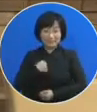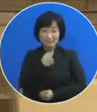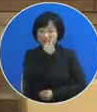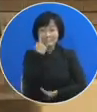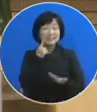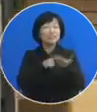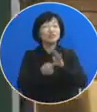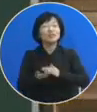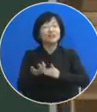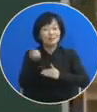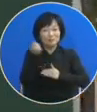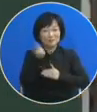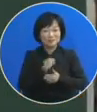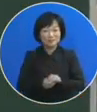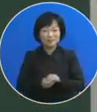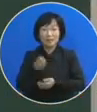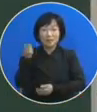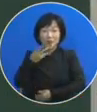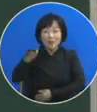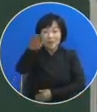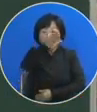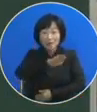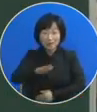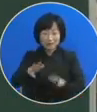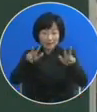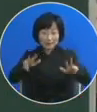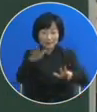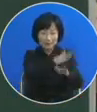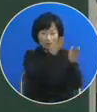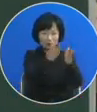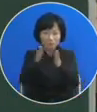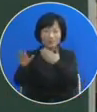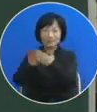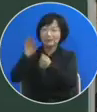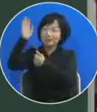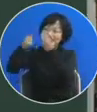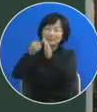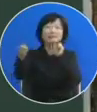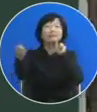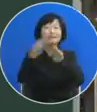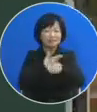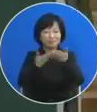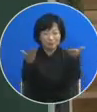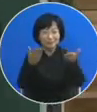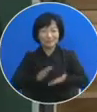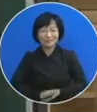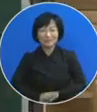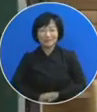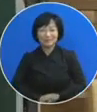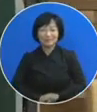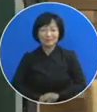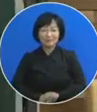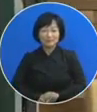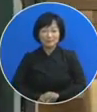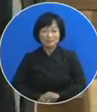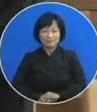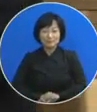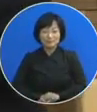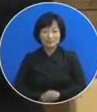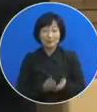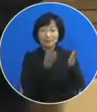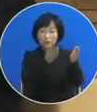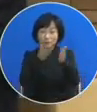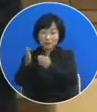of this. 그리고 여러분 지금부터 준비하시면 하나님은 역사하시게 되어 있습니다. And starting now, if you prepare, God will work.